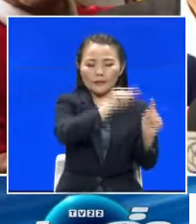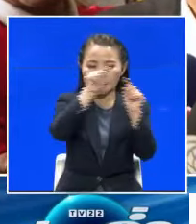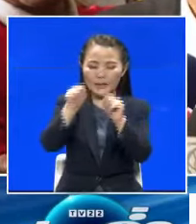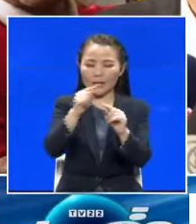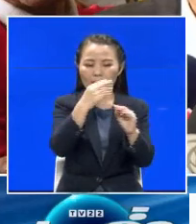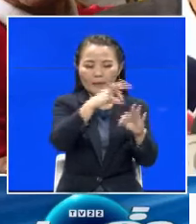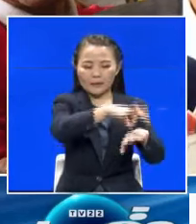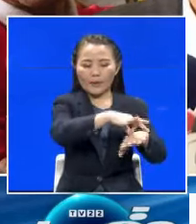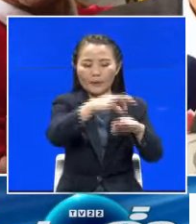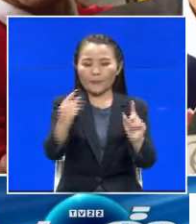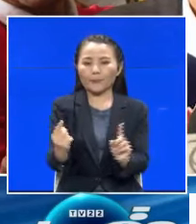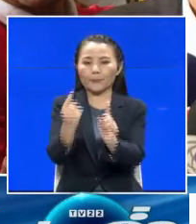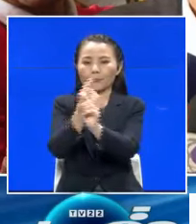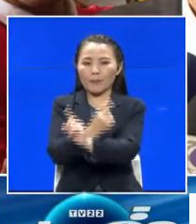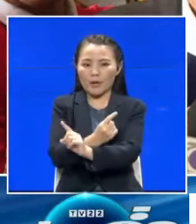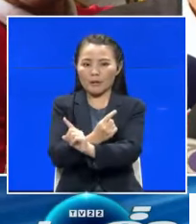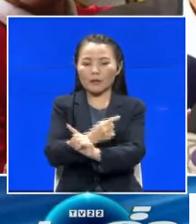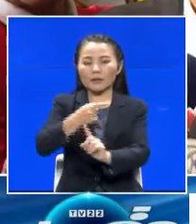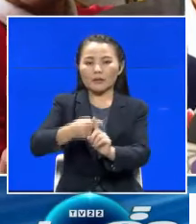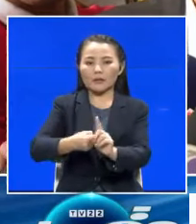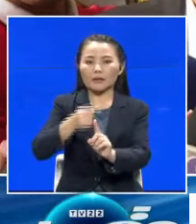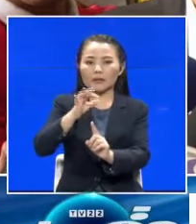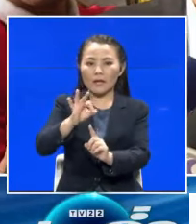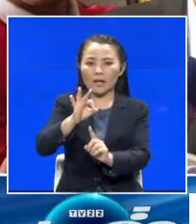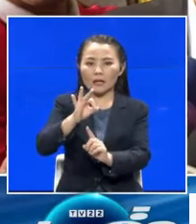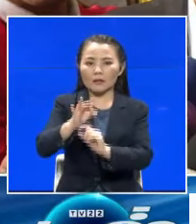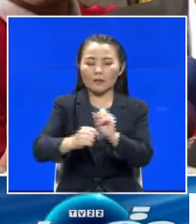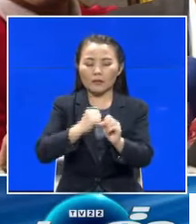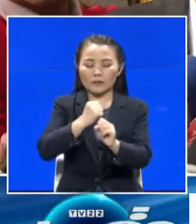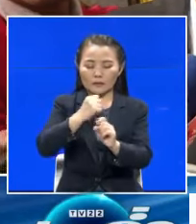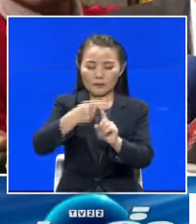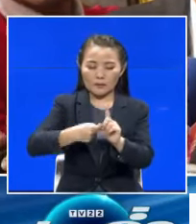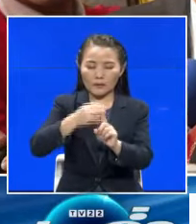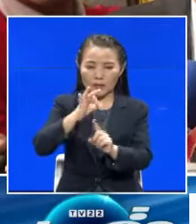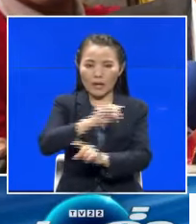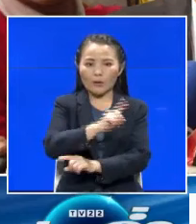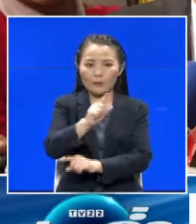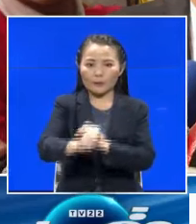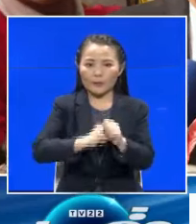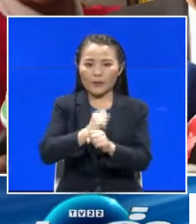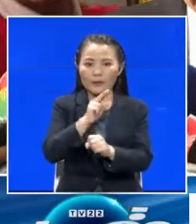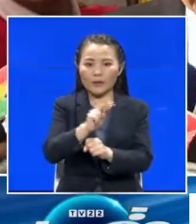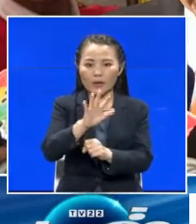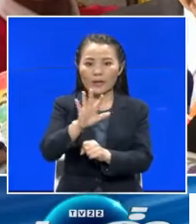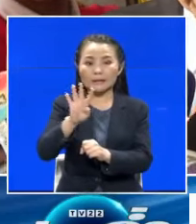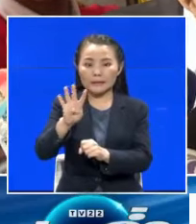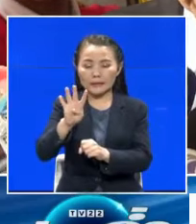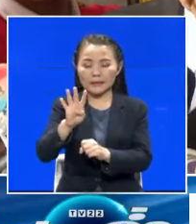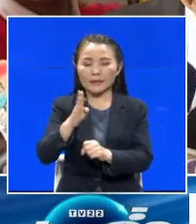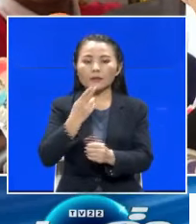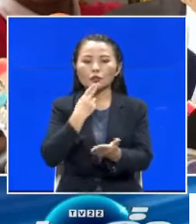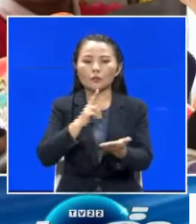ตรีฝ่ายข้าราชการประจำเมื่อเดือนกันยายนปี2554และให้ถอนหมายจับคุณยิ่งลักษณ์ในคดีนี้